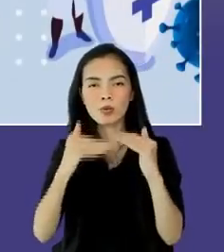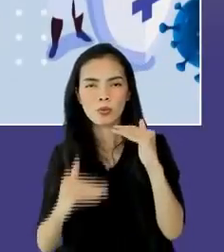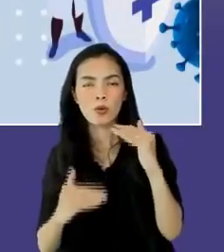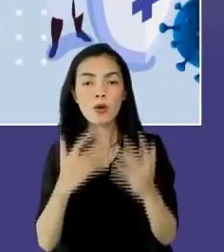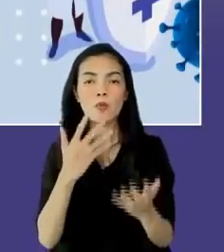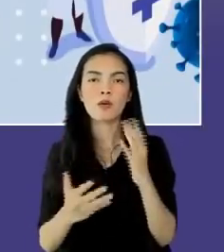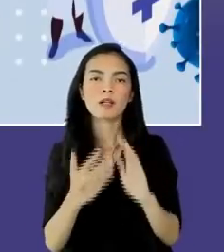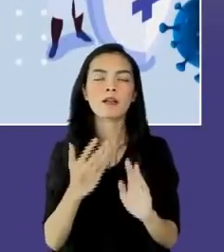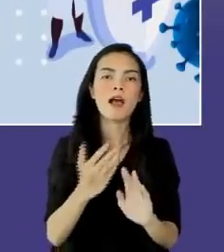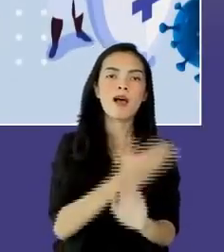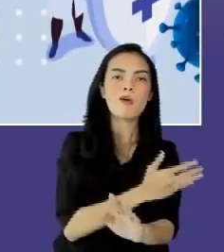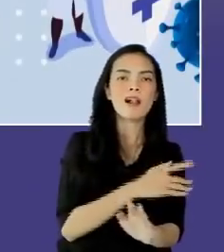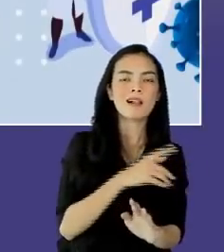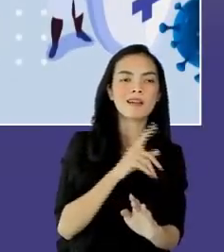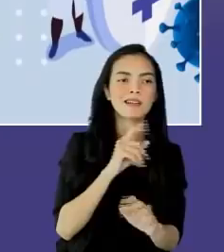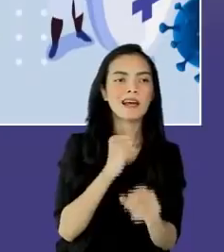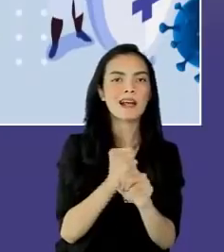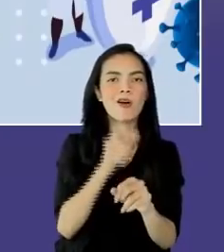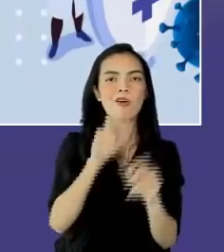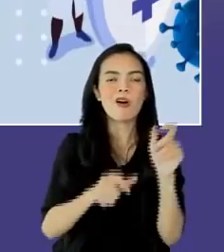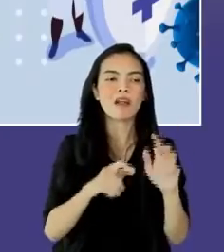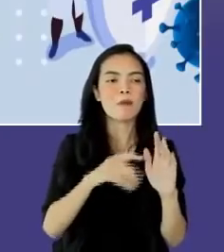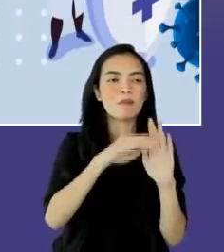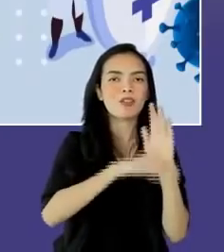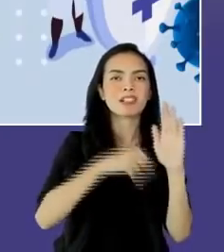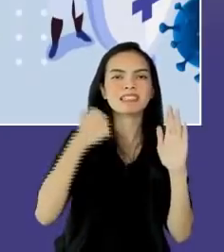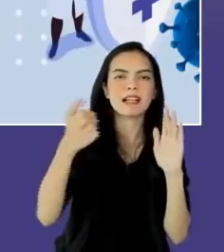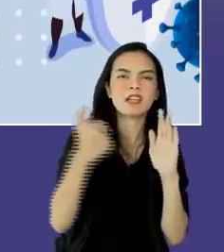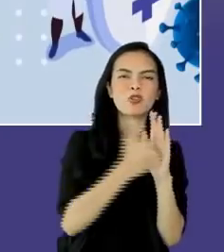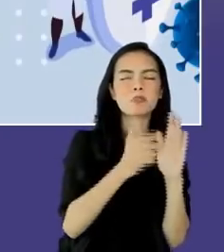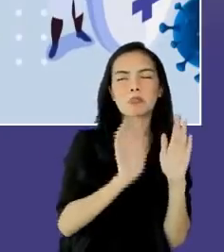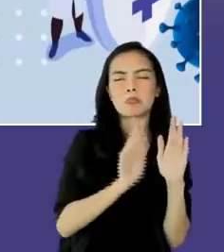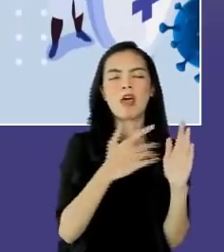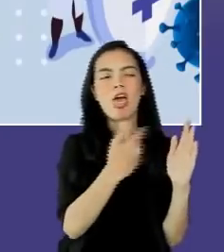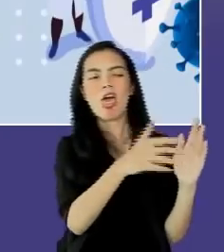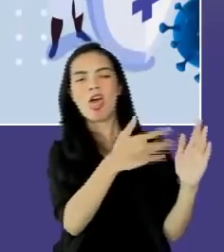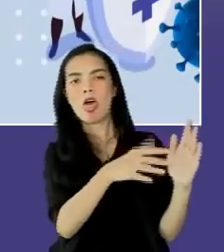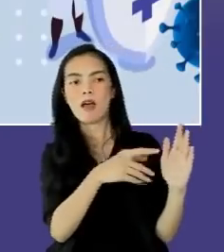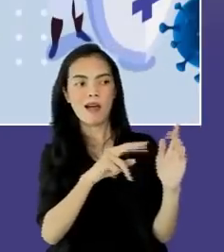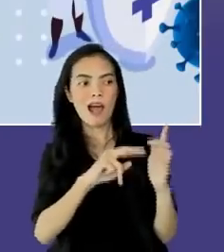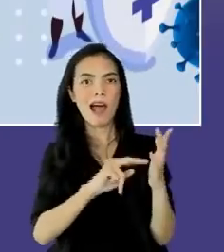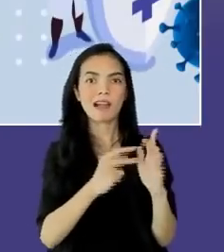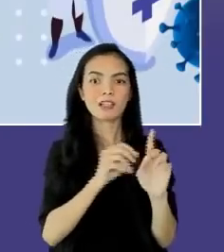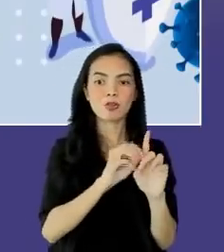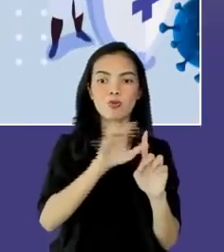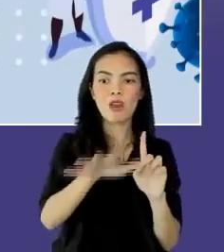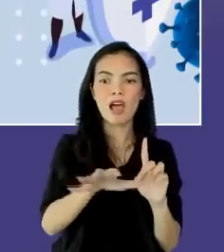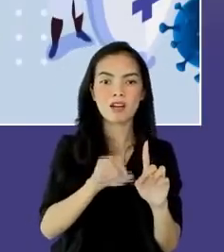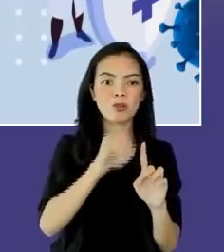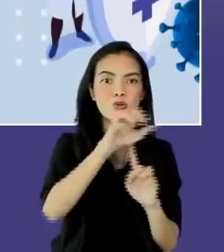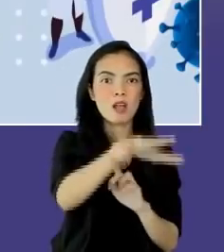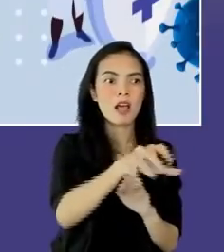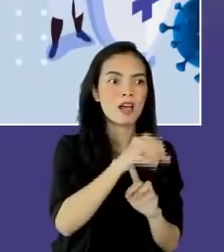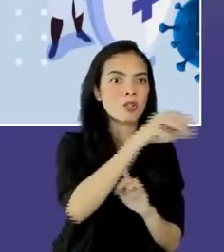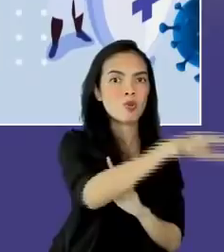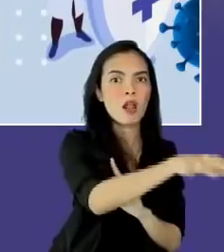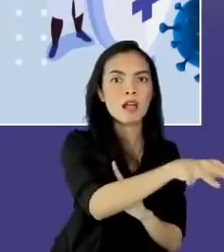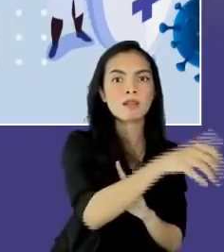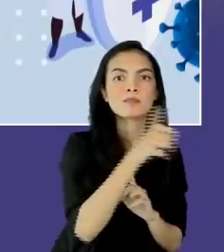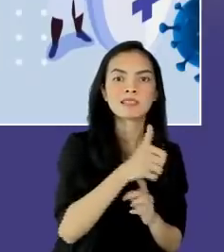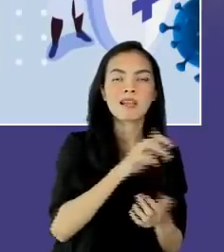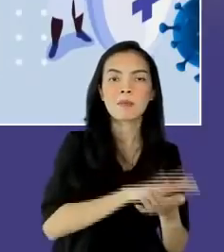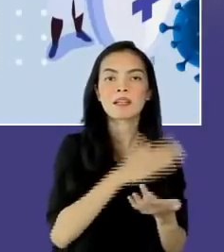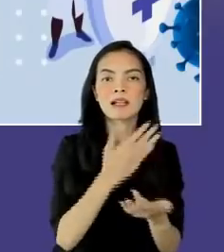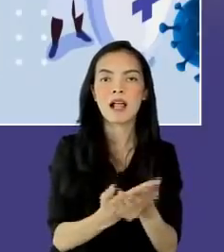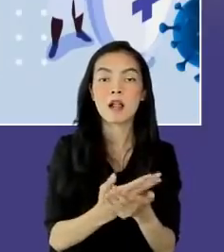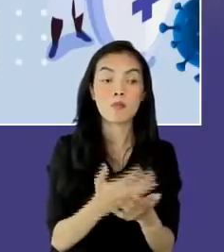jadi semua berawal dari ketidakpatuhan yang kemudian mengakibatkan adanya penularan mengakibatkan ujung-ujungnya bisa berakhir pada kematian.